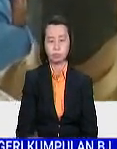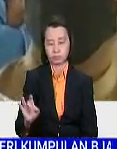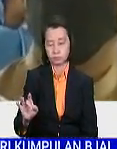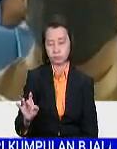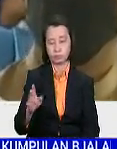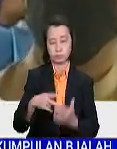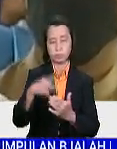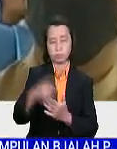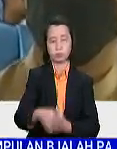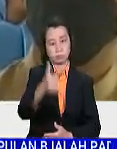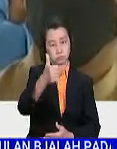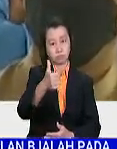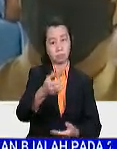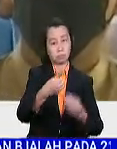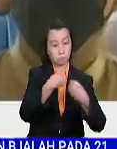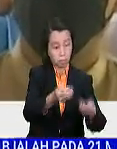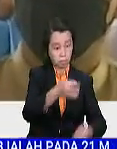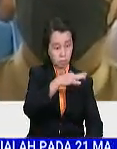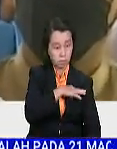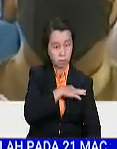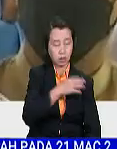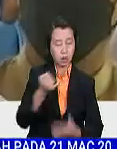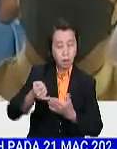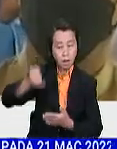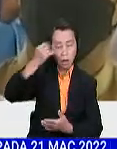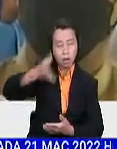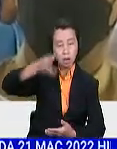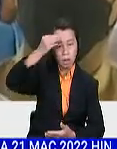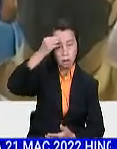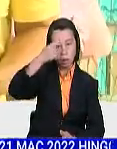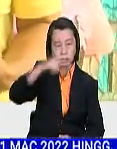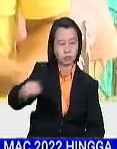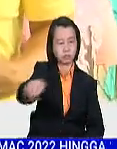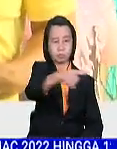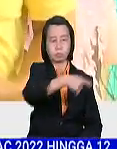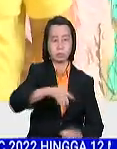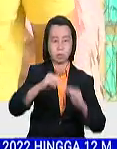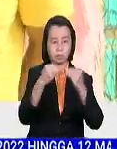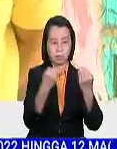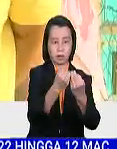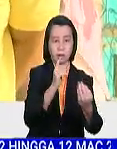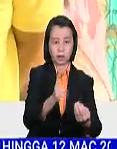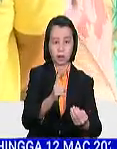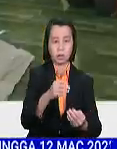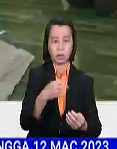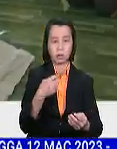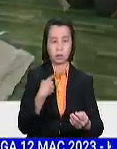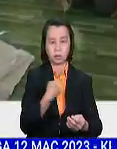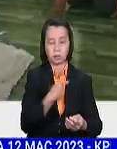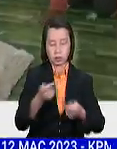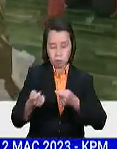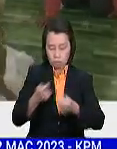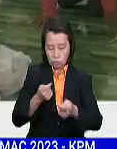cukup memberi manfaat dan ilmu pengetahuan hal kepada masyarakat Islam khususnya di dalam kita mengendalikan